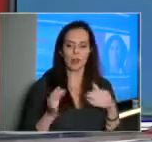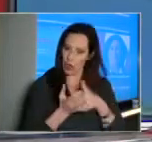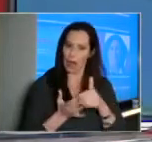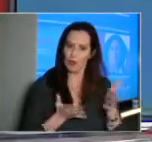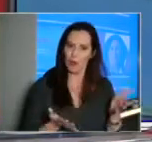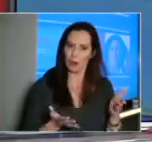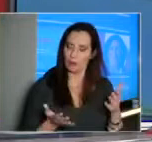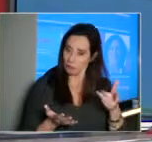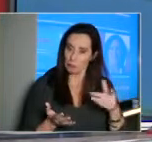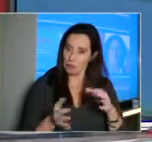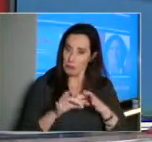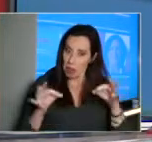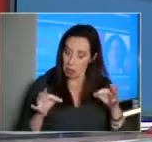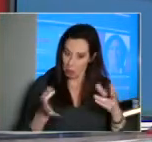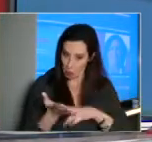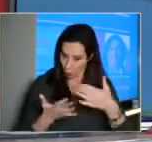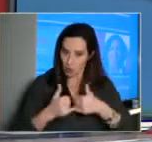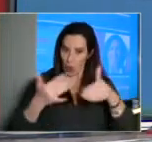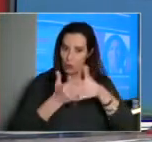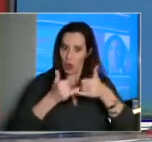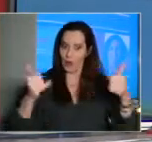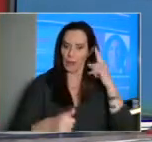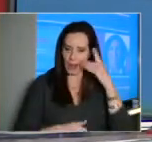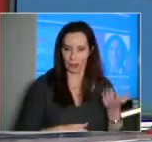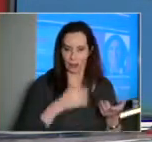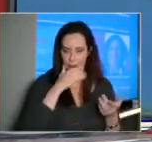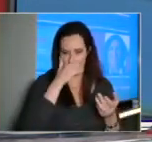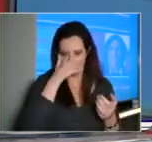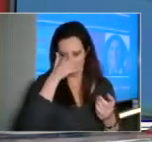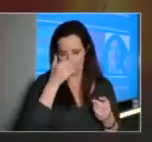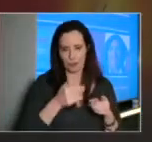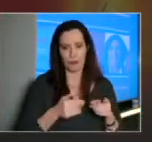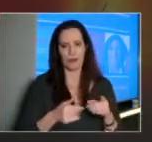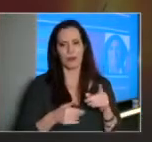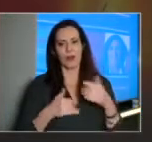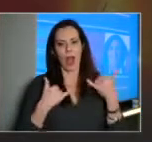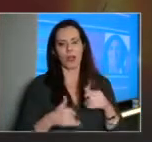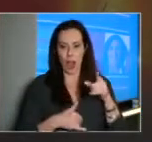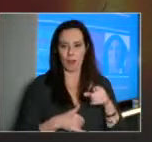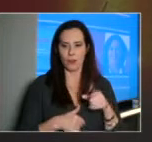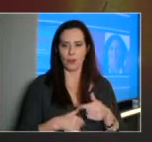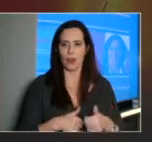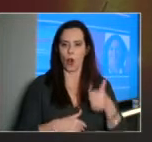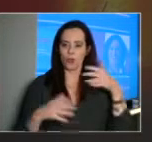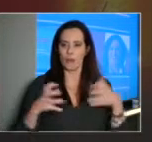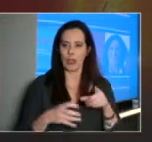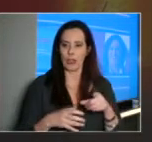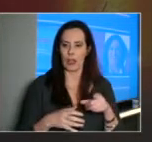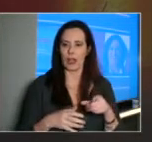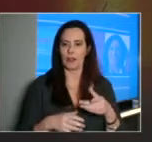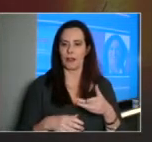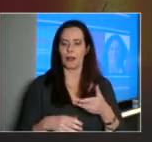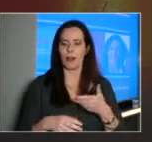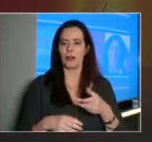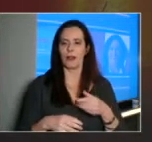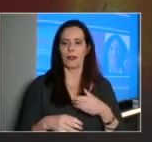שתמשיך, ותמשיך לפתח את זה. אבל לדעתי חלק מהבן. קודם כל, היא תצטרך לקבל את הצ'אנס, אתה יודע, שראש המפלגה שלה יקבל את האפשרות להקים